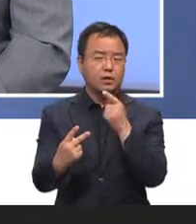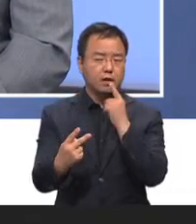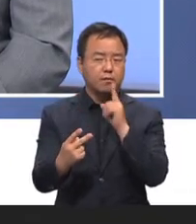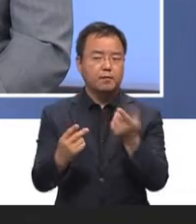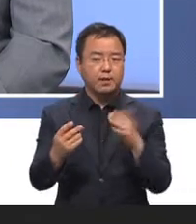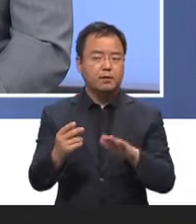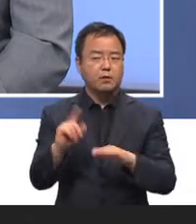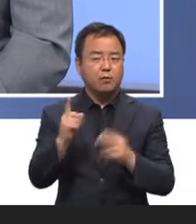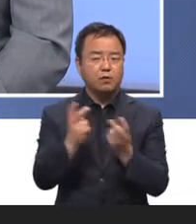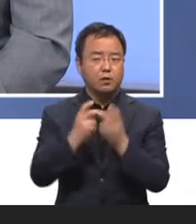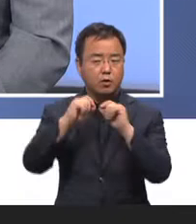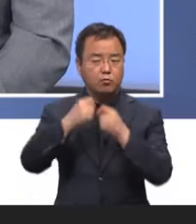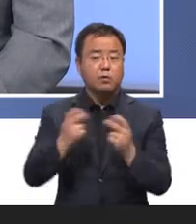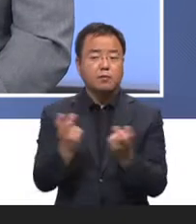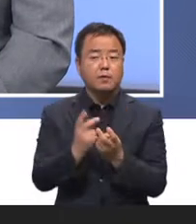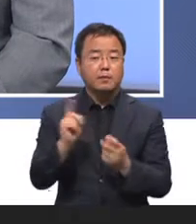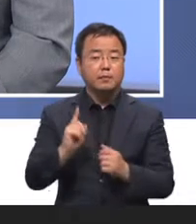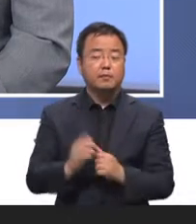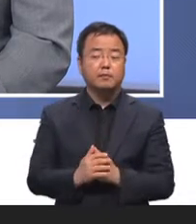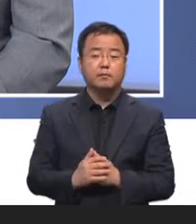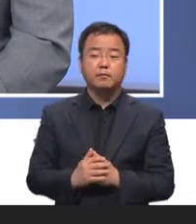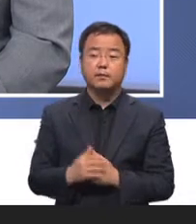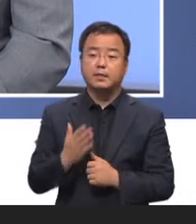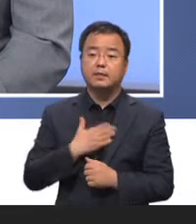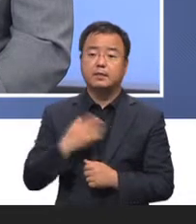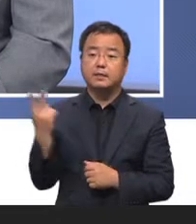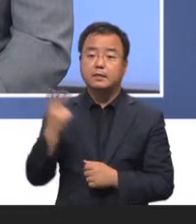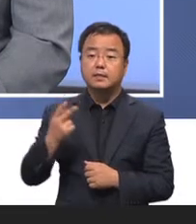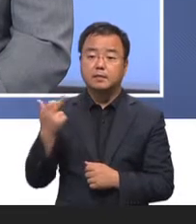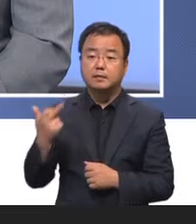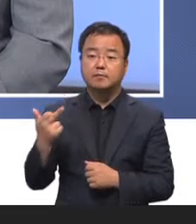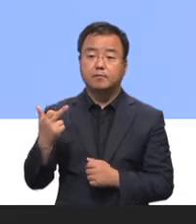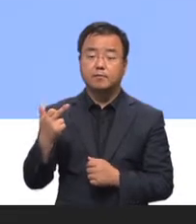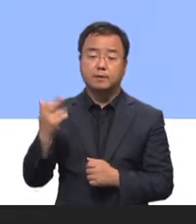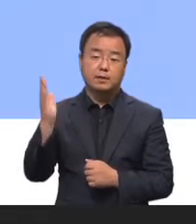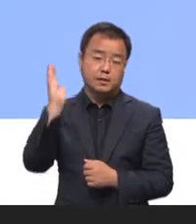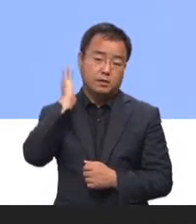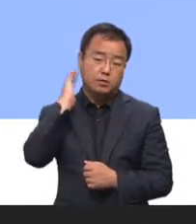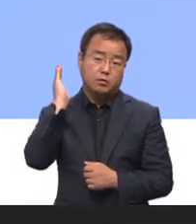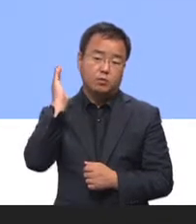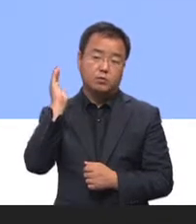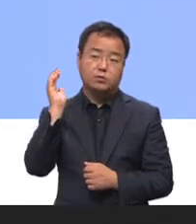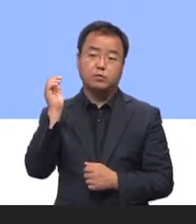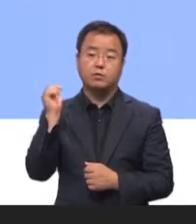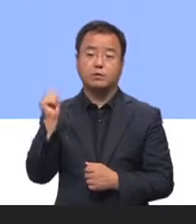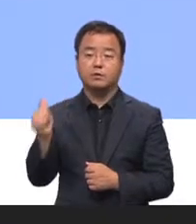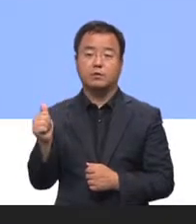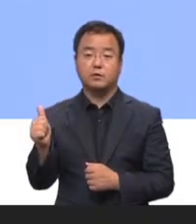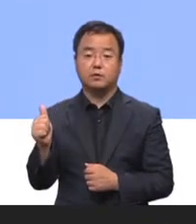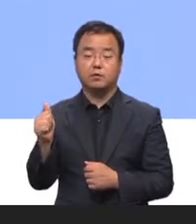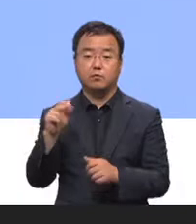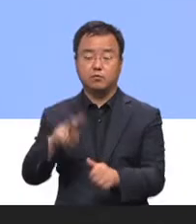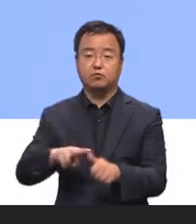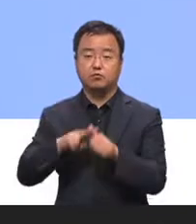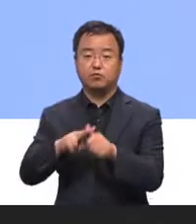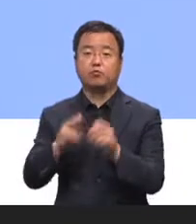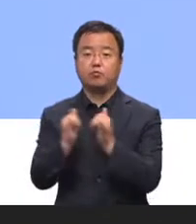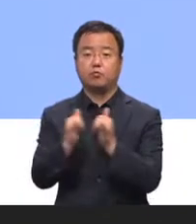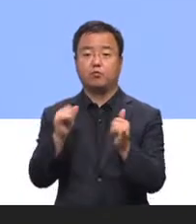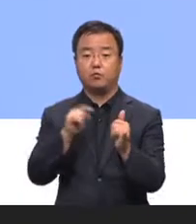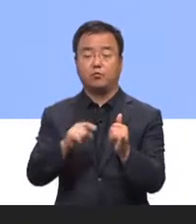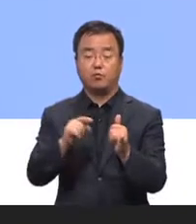실현할 수 있는 방안이 있겠습니까 제가 2017년 도 대통령 그 후 자들에게